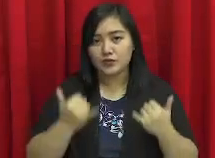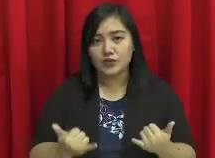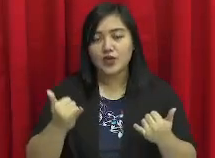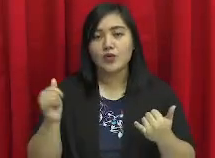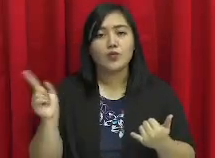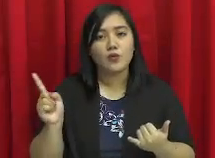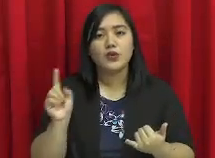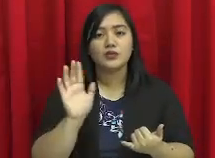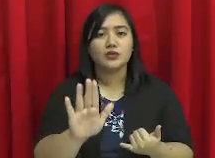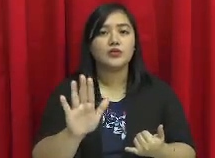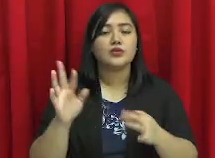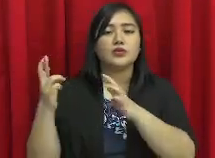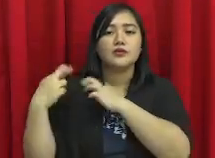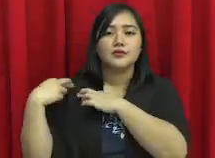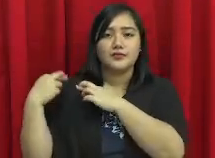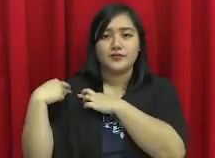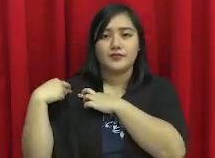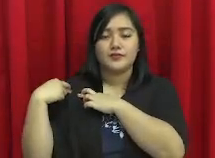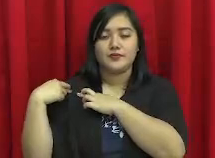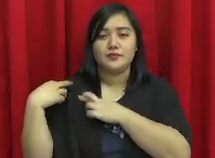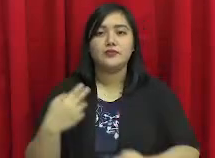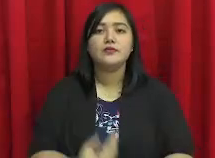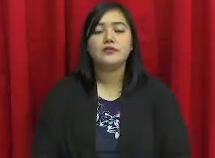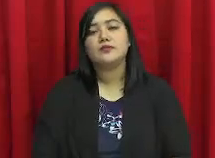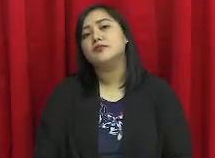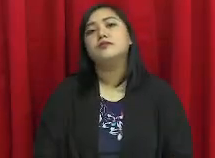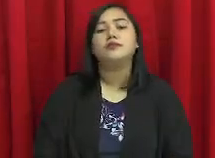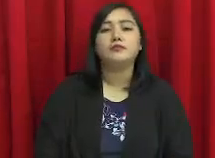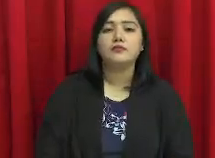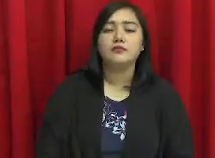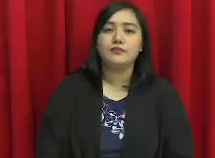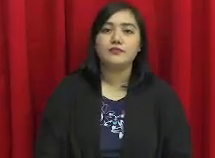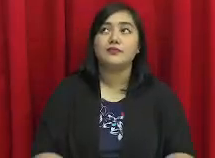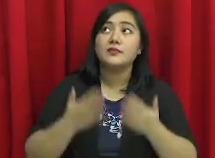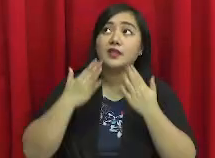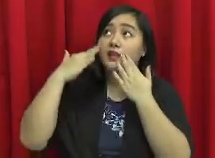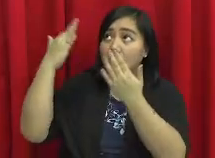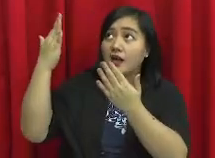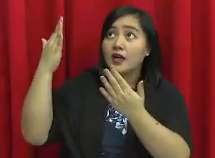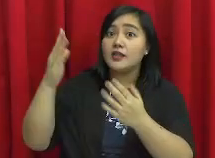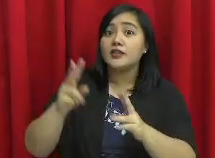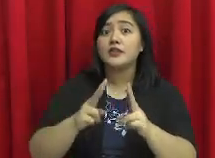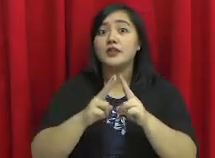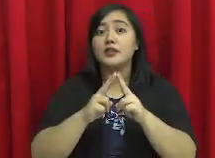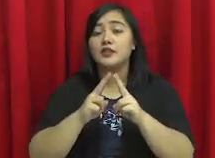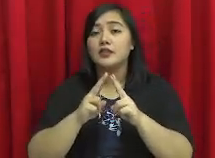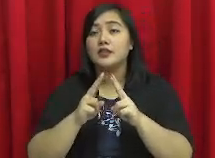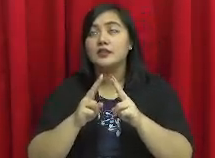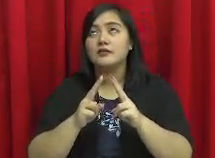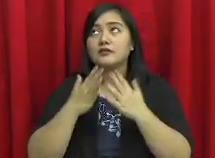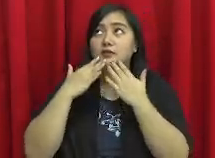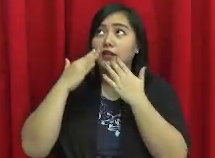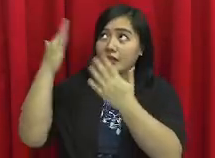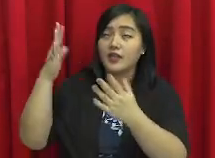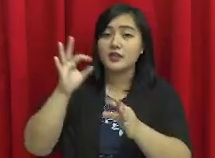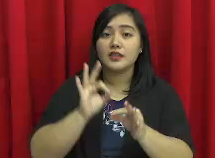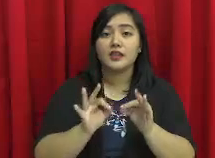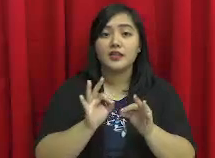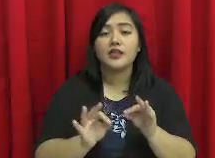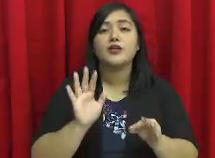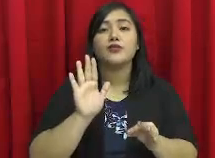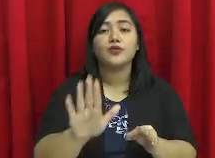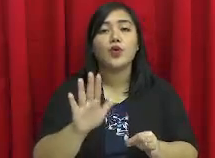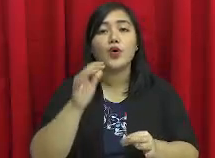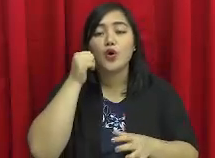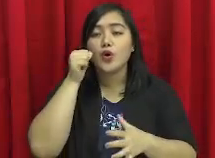na may asawa kayo na nauna na naging Kristiyano sa inyo. Pasalamatan nyo po yan. Bakit? Meron na kayong asawang siguradong magpapasakop